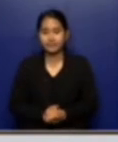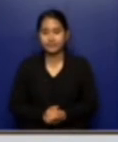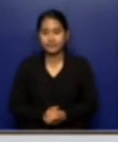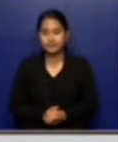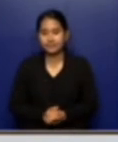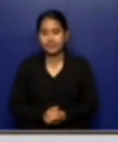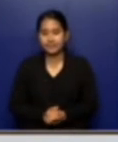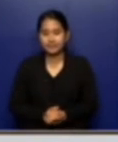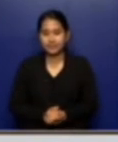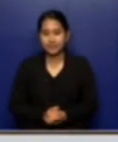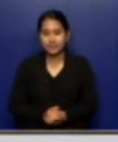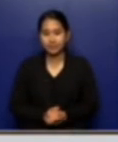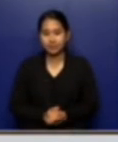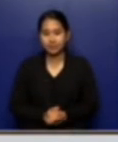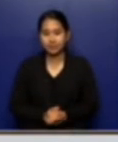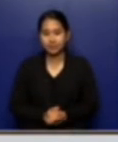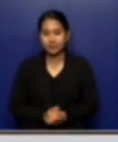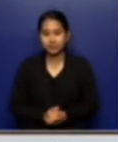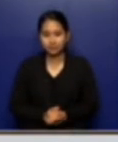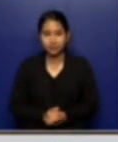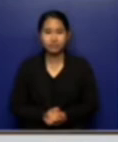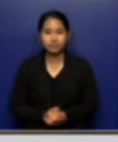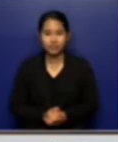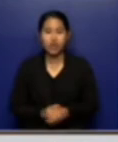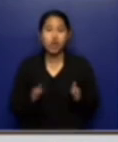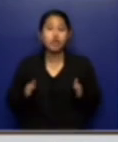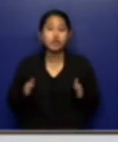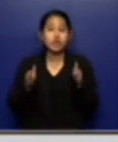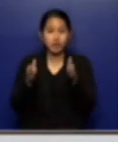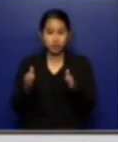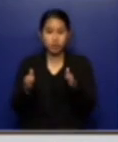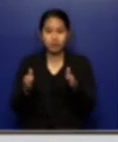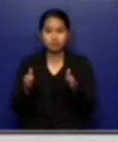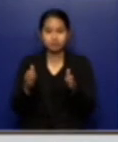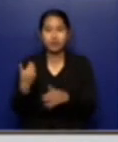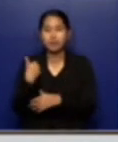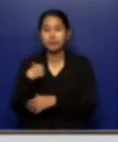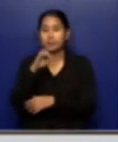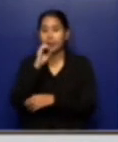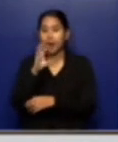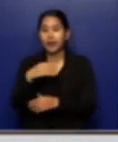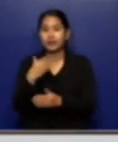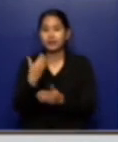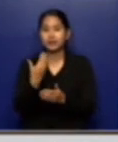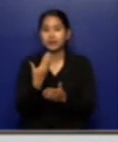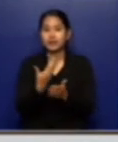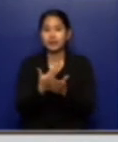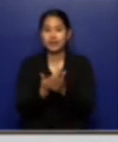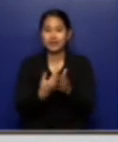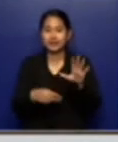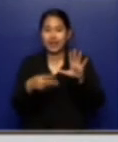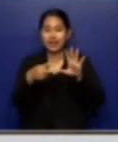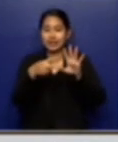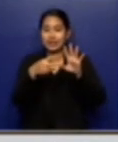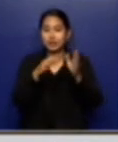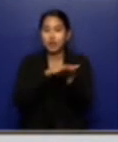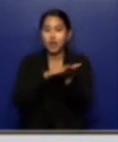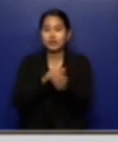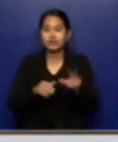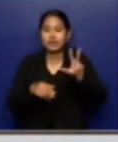ครั้งนี้กรมส่งเสริมทางหลวงท้องถิ่นนะก็อนุมัติอีก 30,000 กว่าล้านนะ